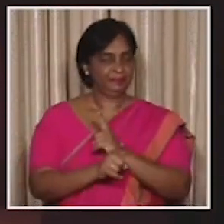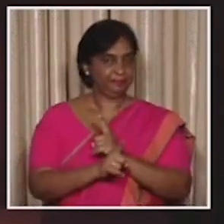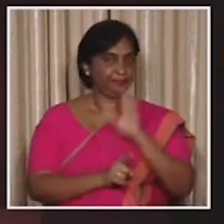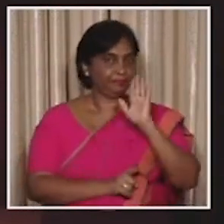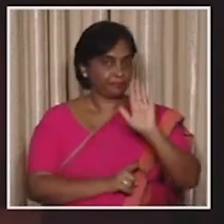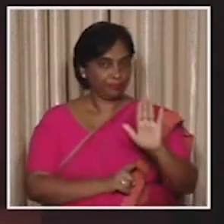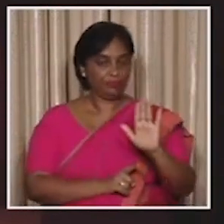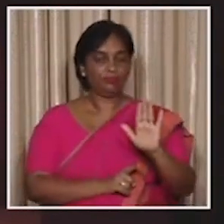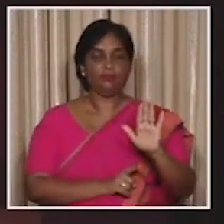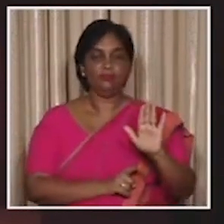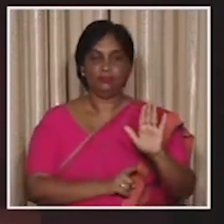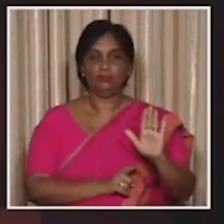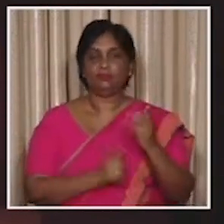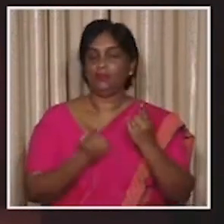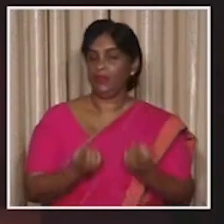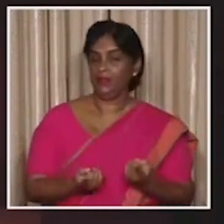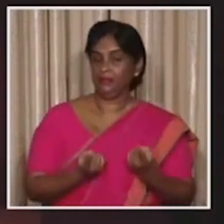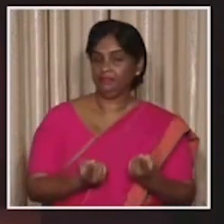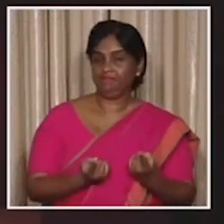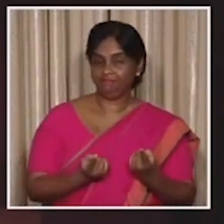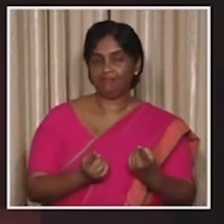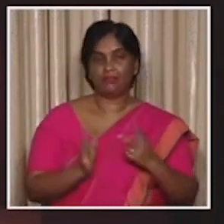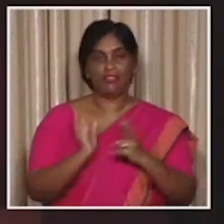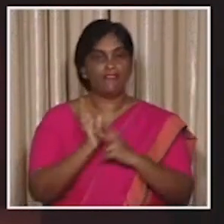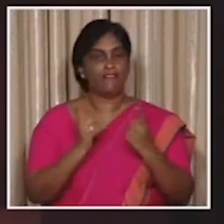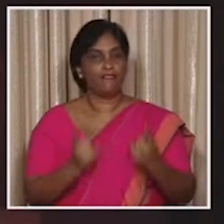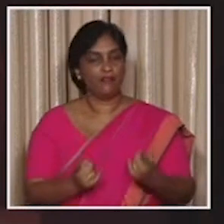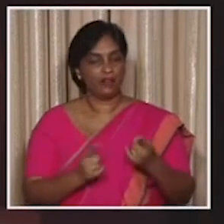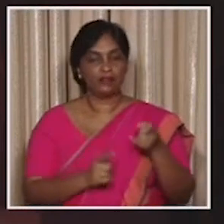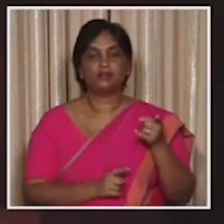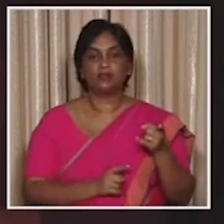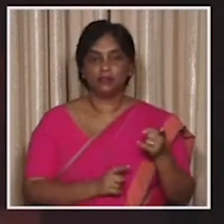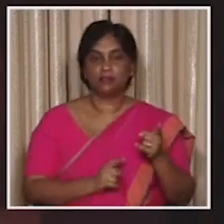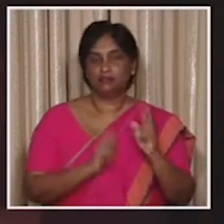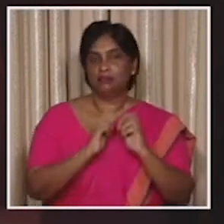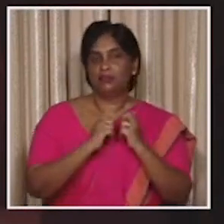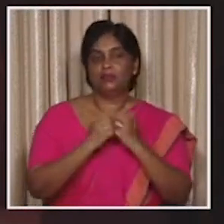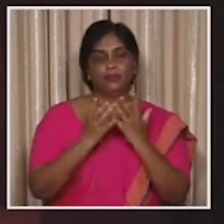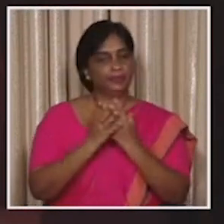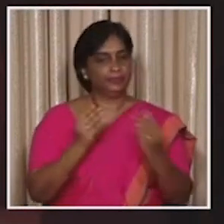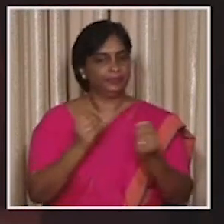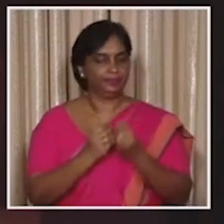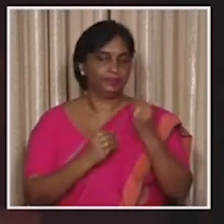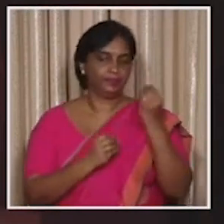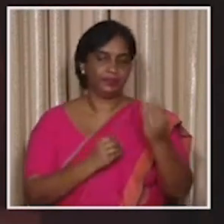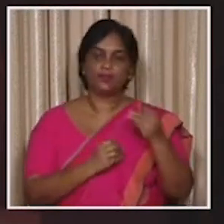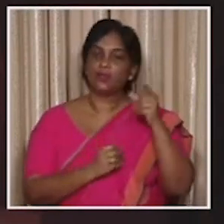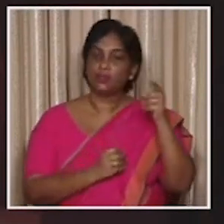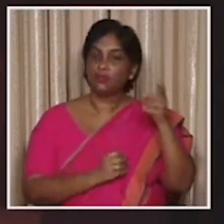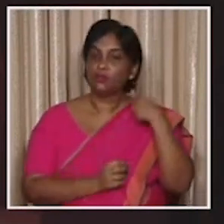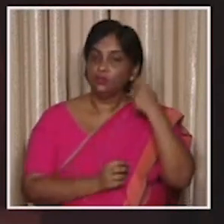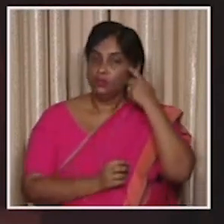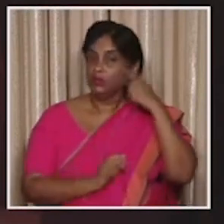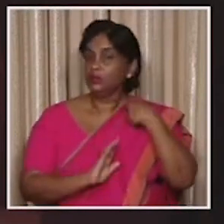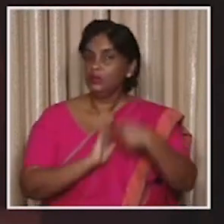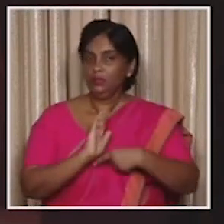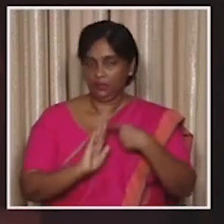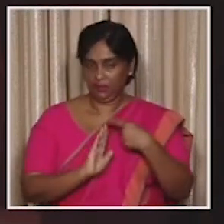ගුරුවරුන්ගේ තිබෙන පුරප්පාඩු ප්‍රමාණයට විසඳුමක් ලබා දීම. ඔබතුමත් දන්නවා අපේ